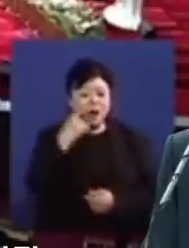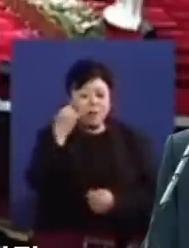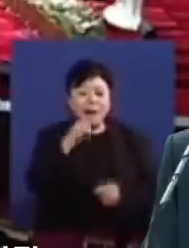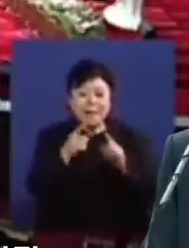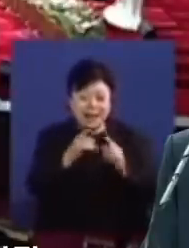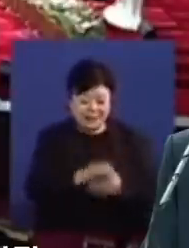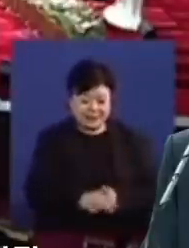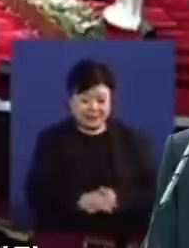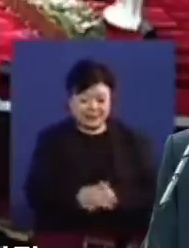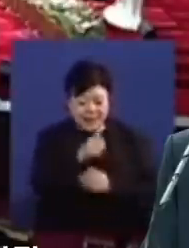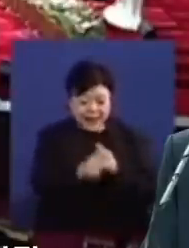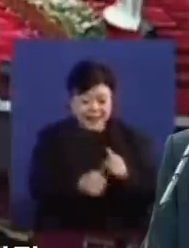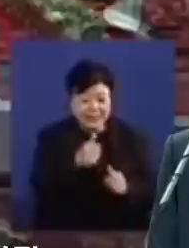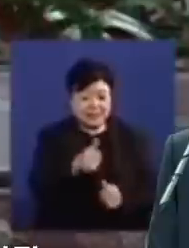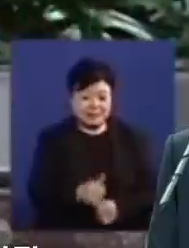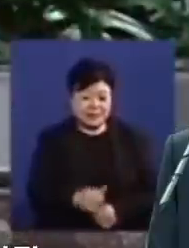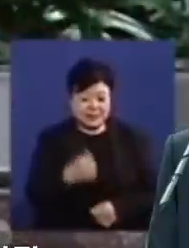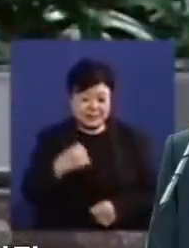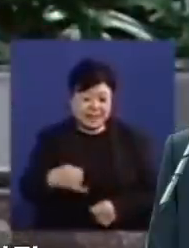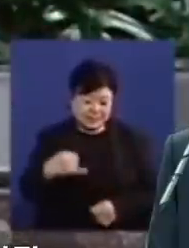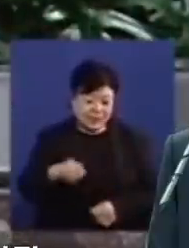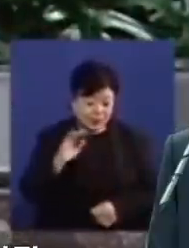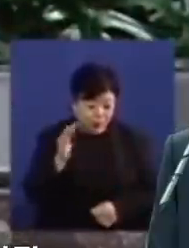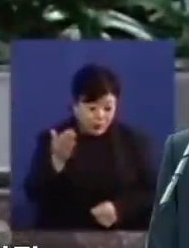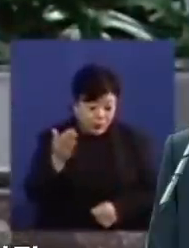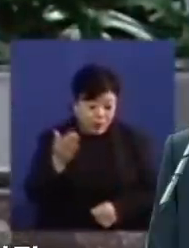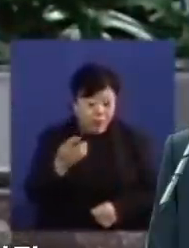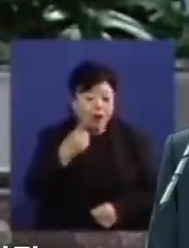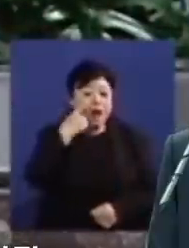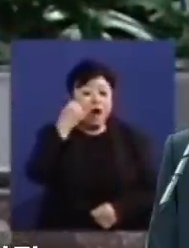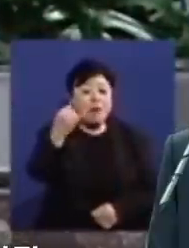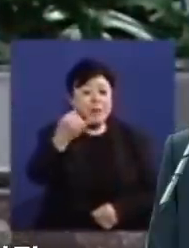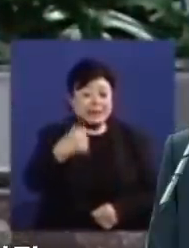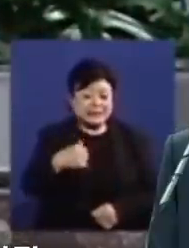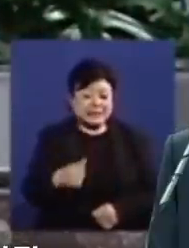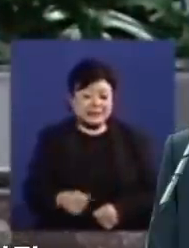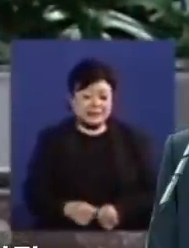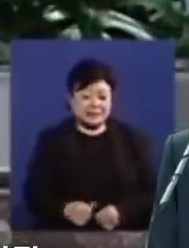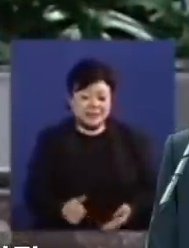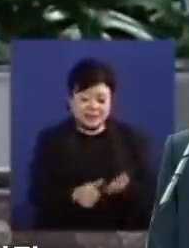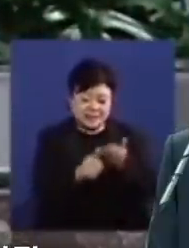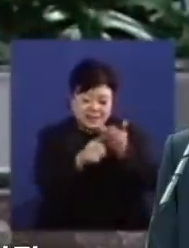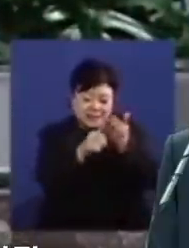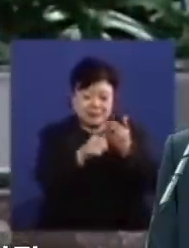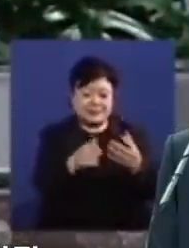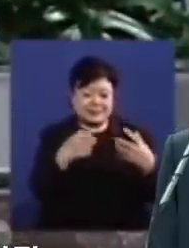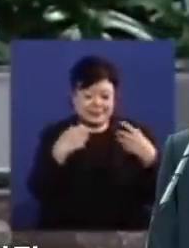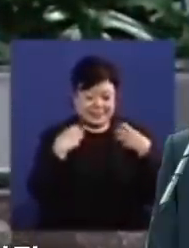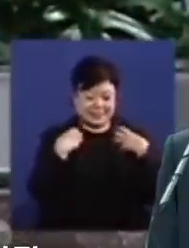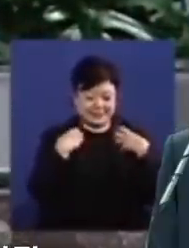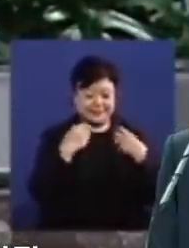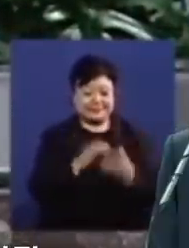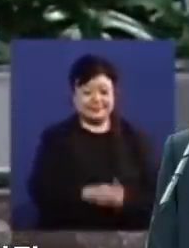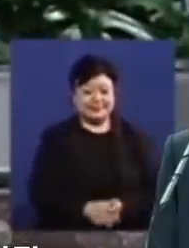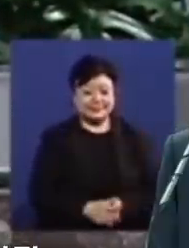말했습니다. 하나님의 자녀가 되게 하는 것이 어머니가 자식을 키우는 자기의 책임이다.